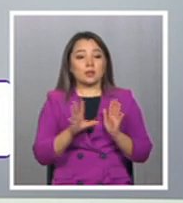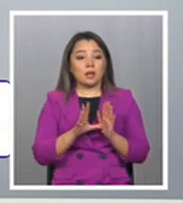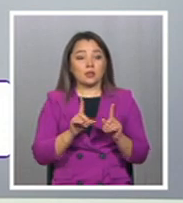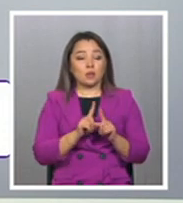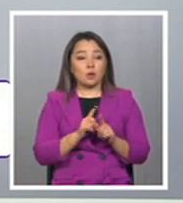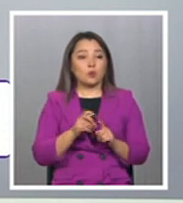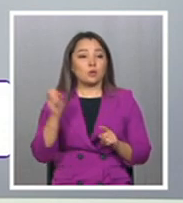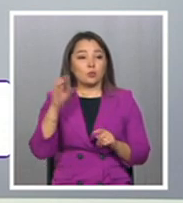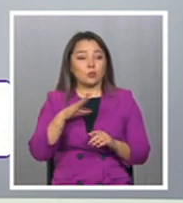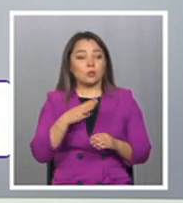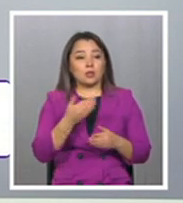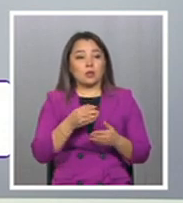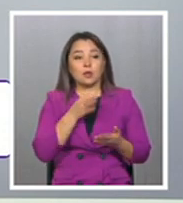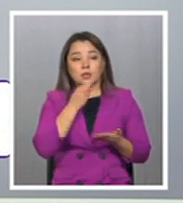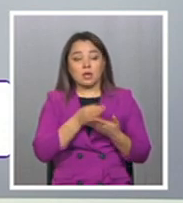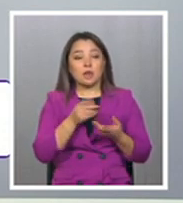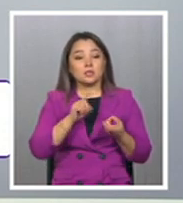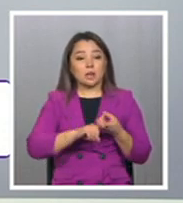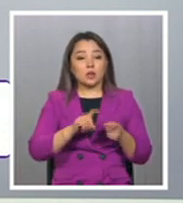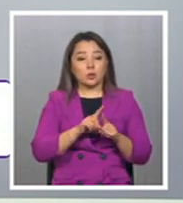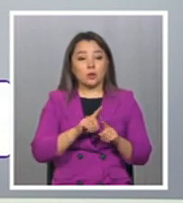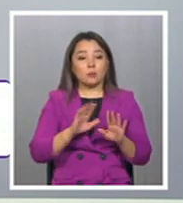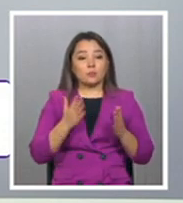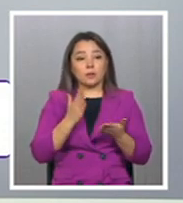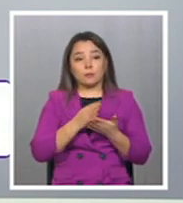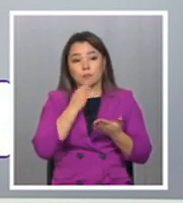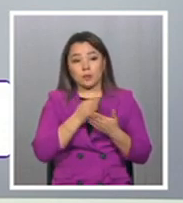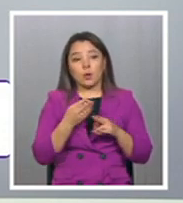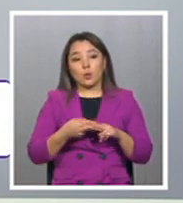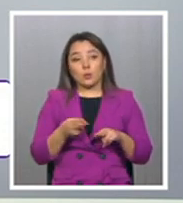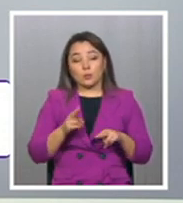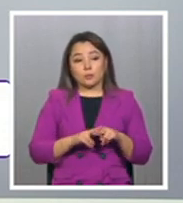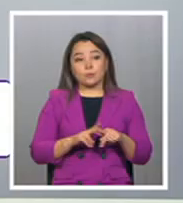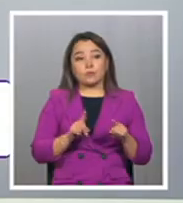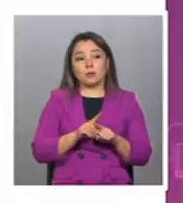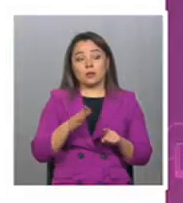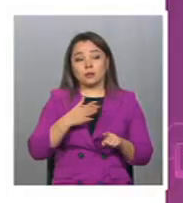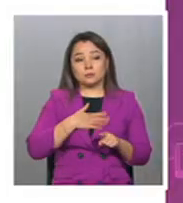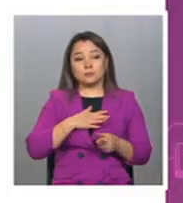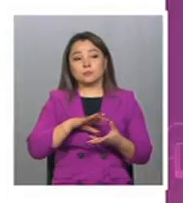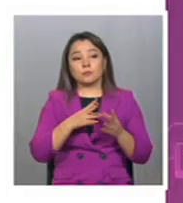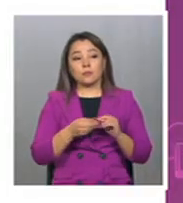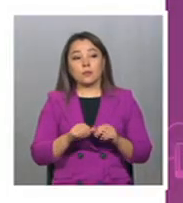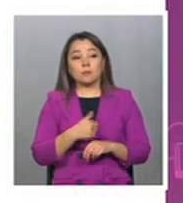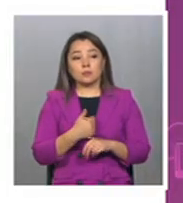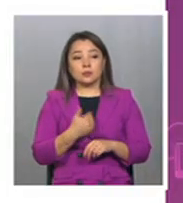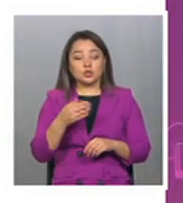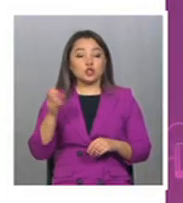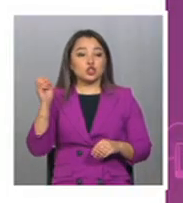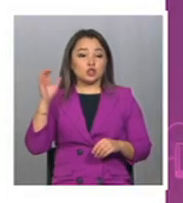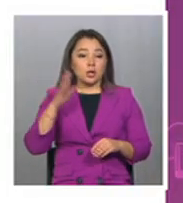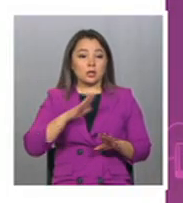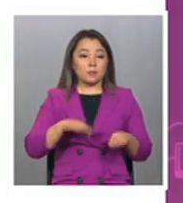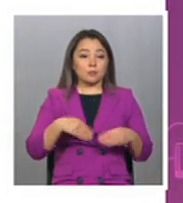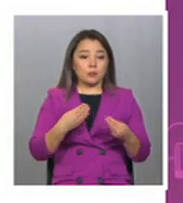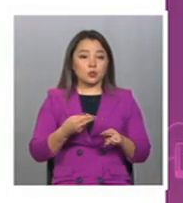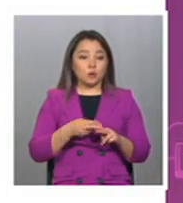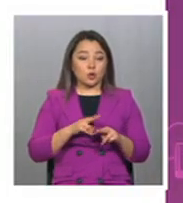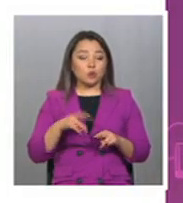күннің жарығының арқасында болып жатыр. Яғни бізге басты жарық беретін ол